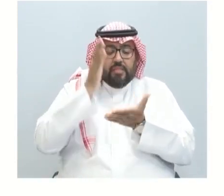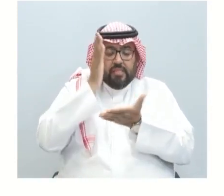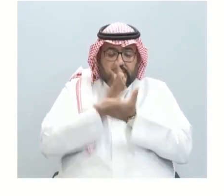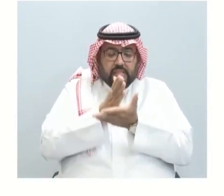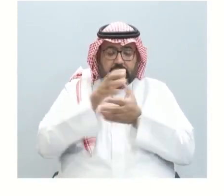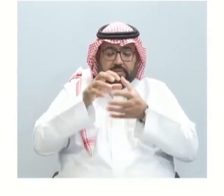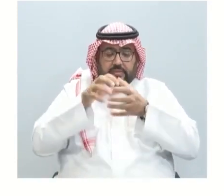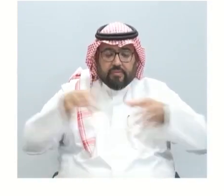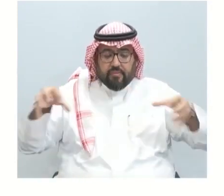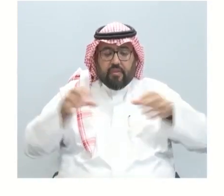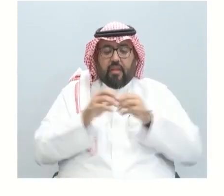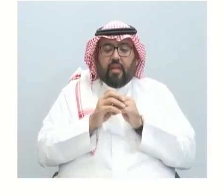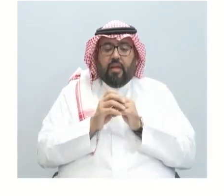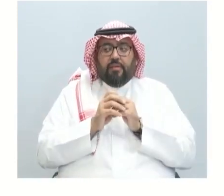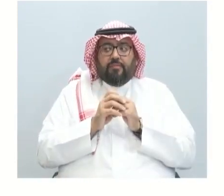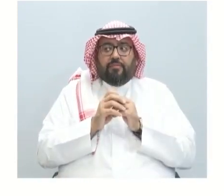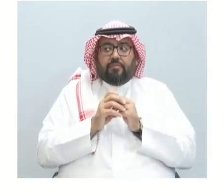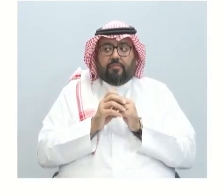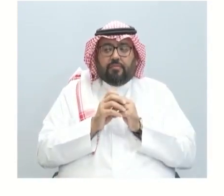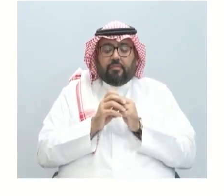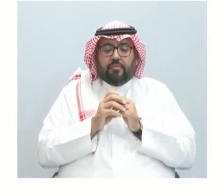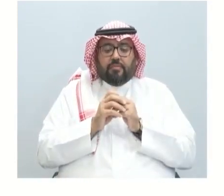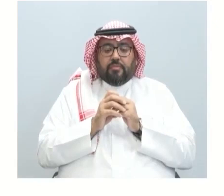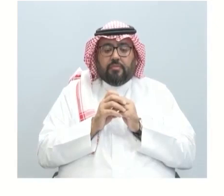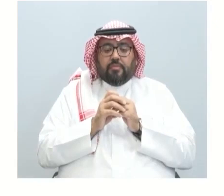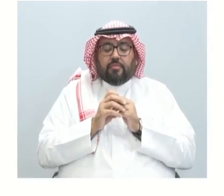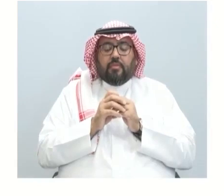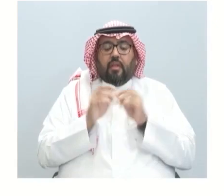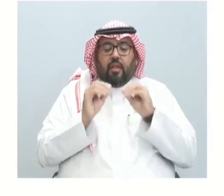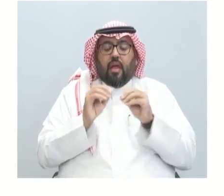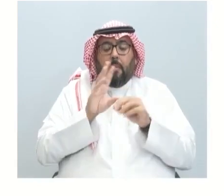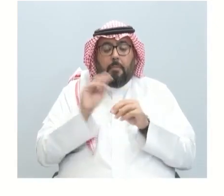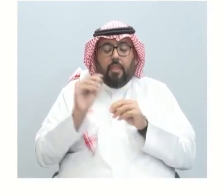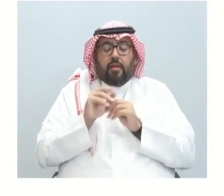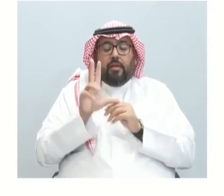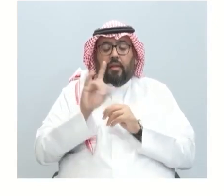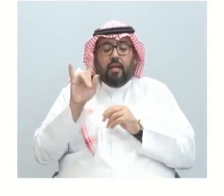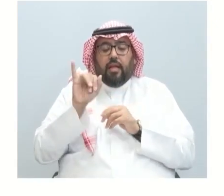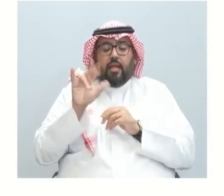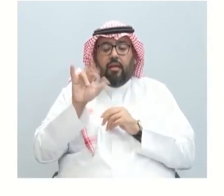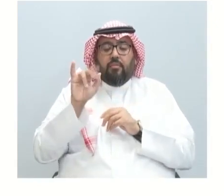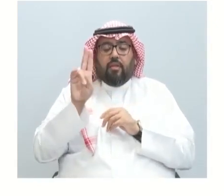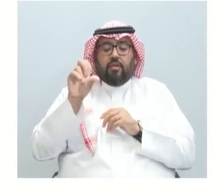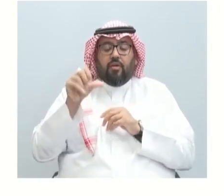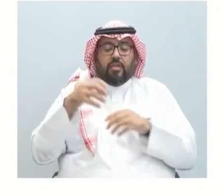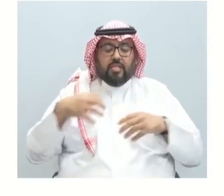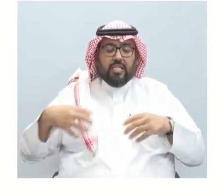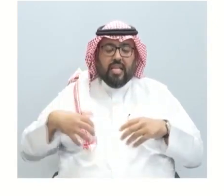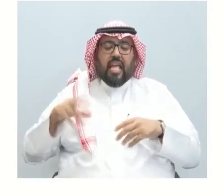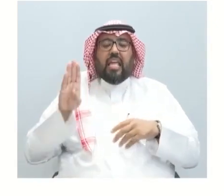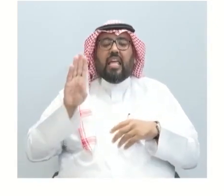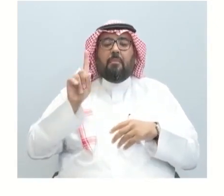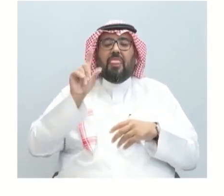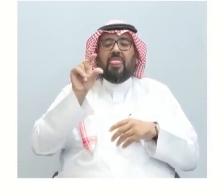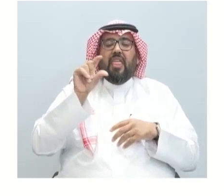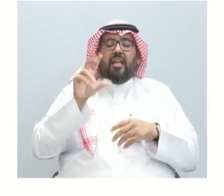في او يحدث لها انقسام لهذه الخليه ولعلنا ابرز ن مثال الخلايا المتواجده في كبد الانسان هذه الخلايا